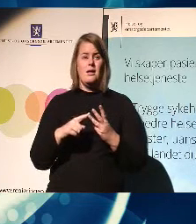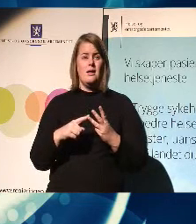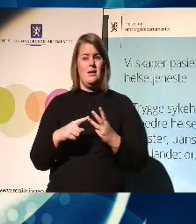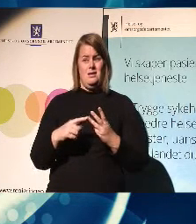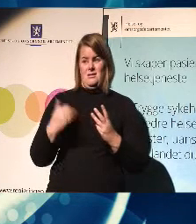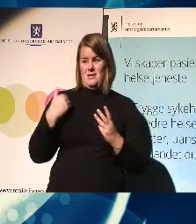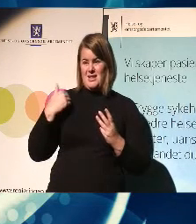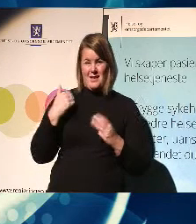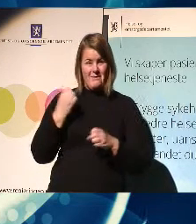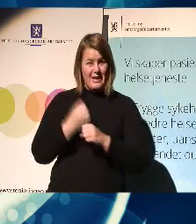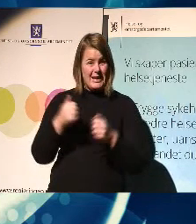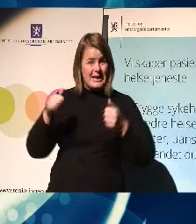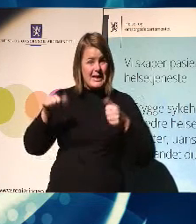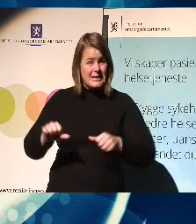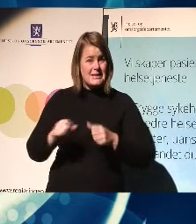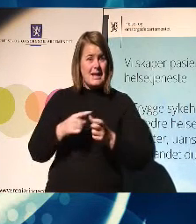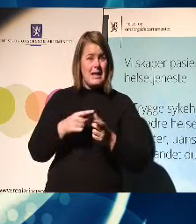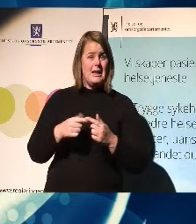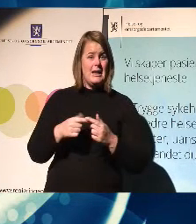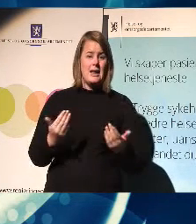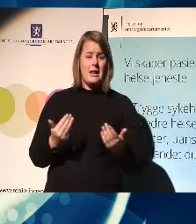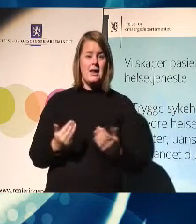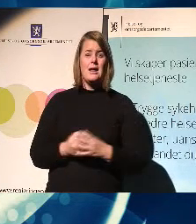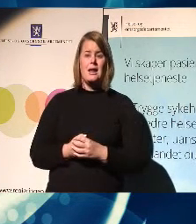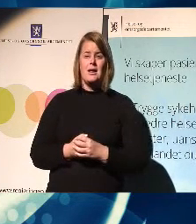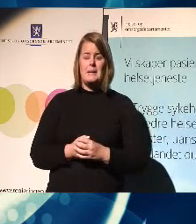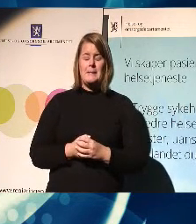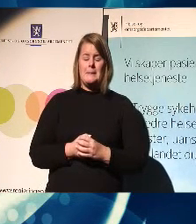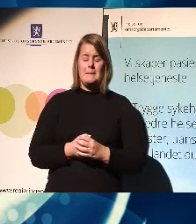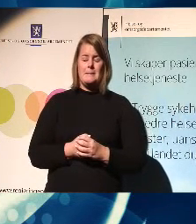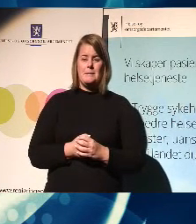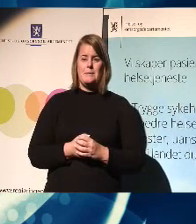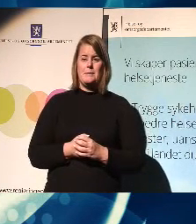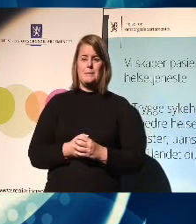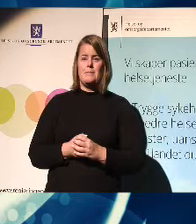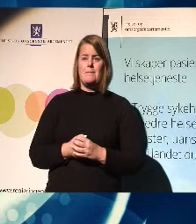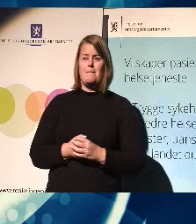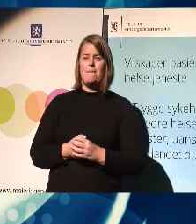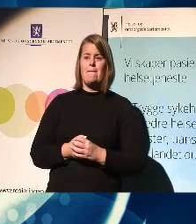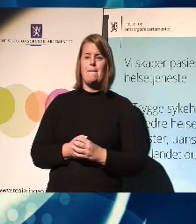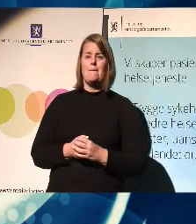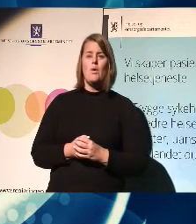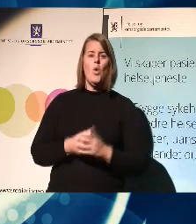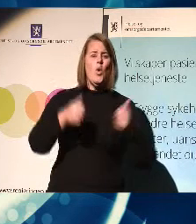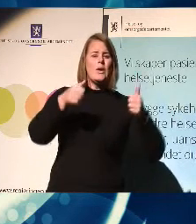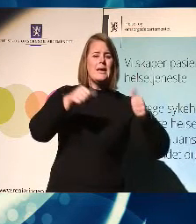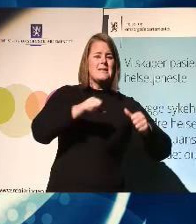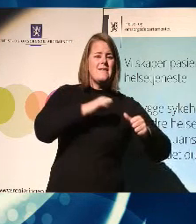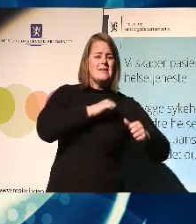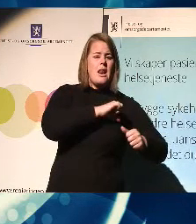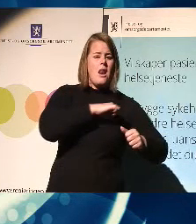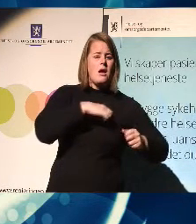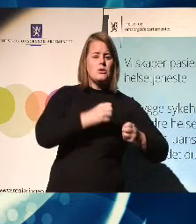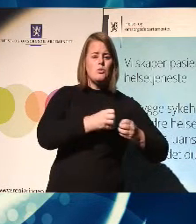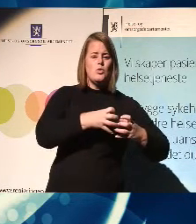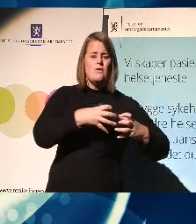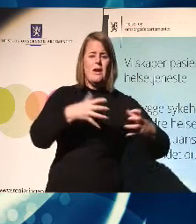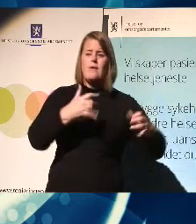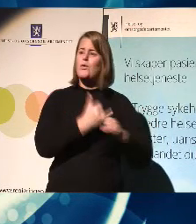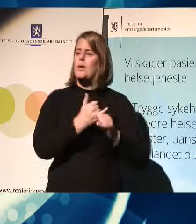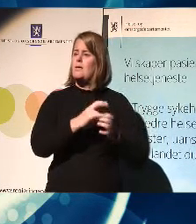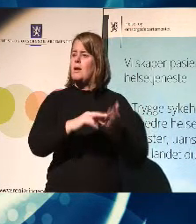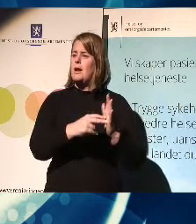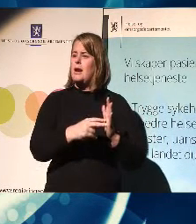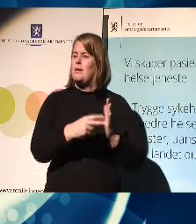dette en krise eller ikke? Og hvordan håndterer vi langsomt utviklende kriser? For det var noe av det som var det store problemet,